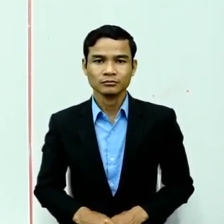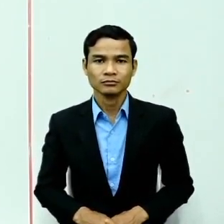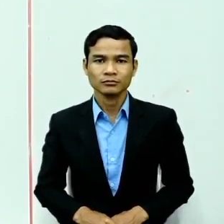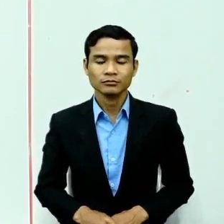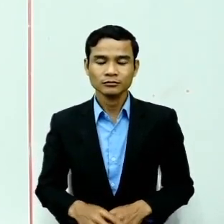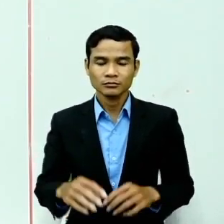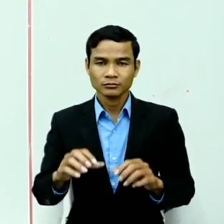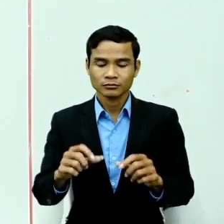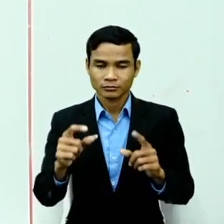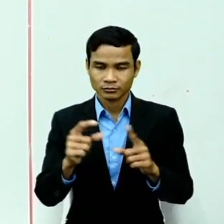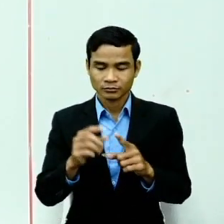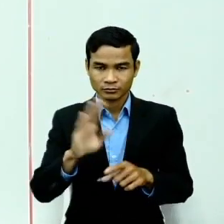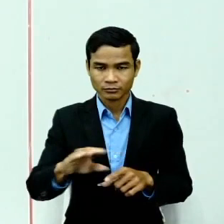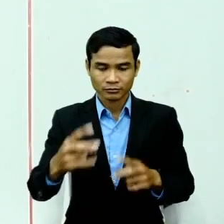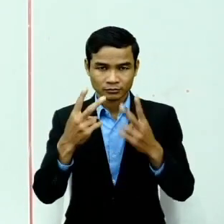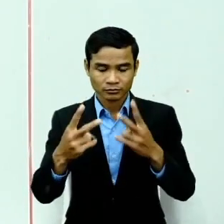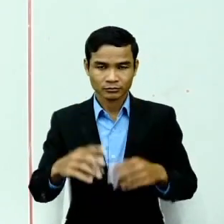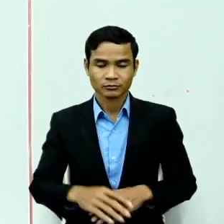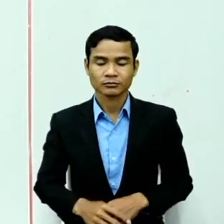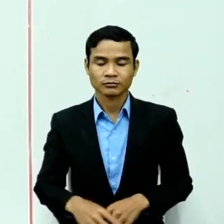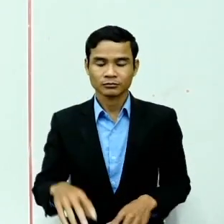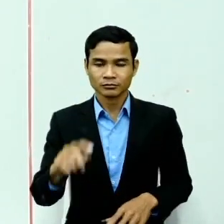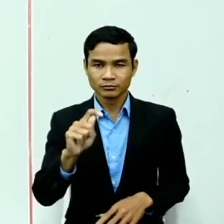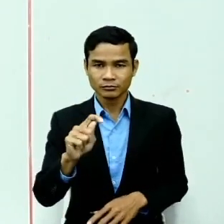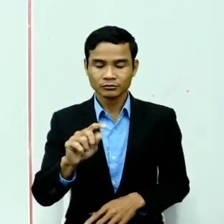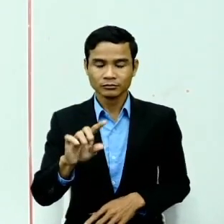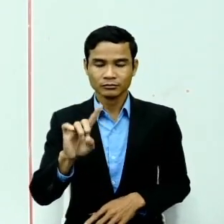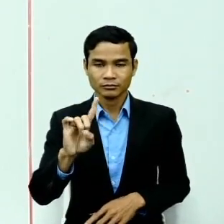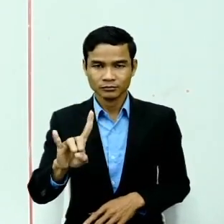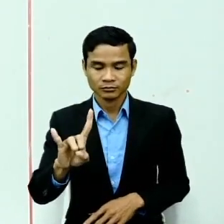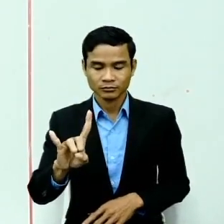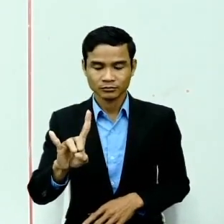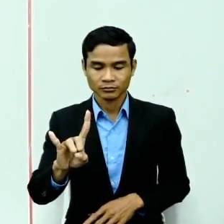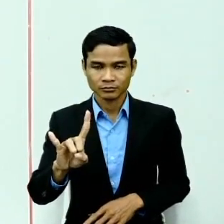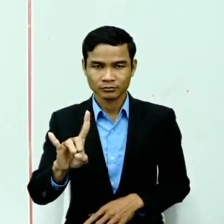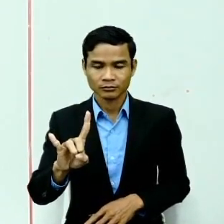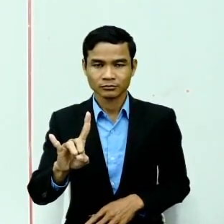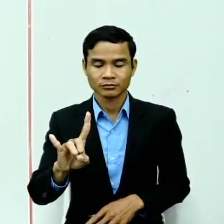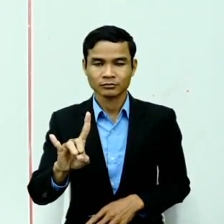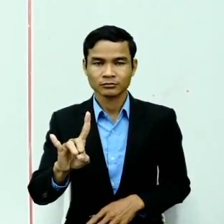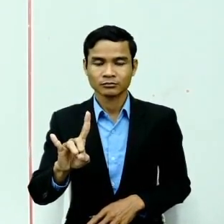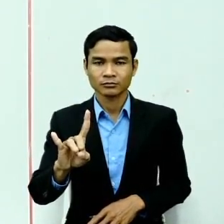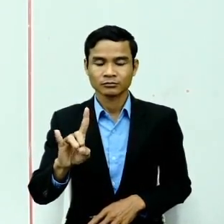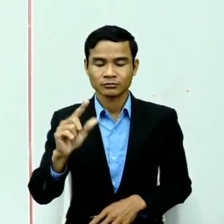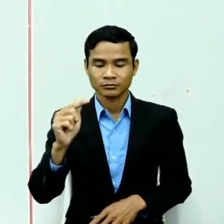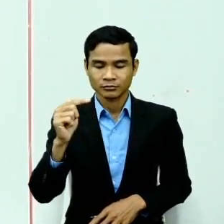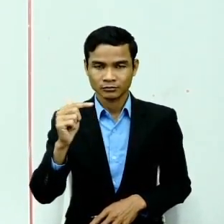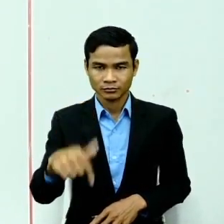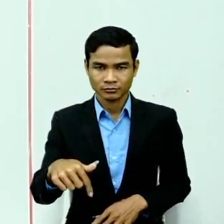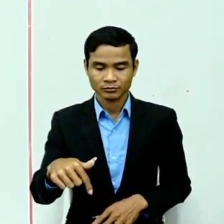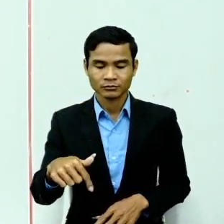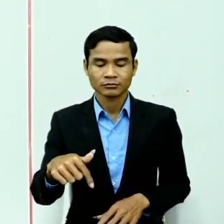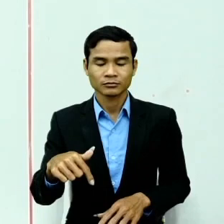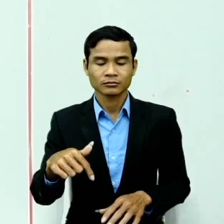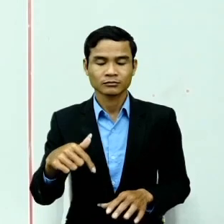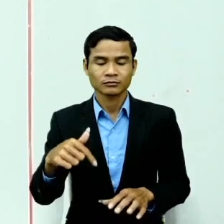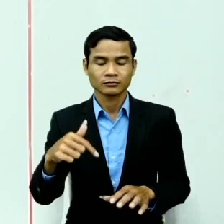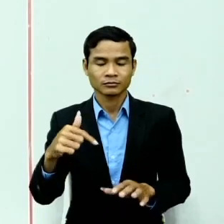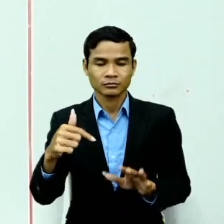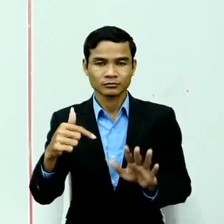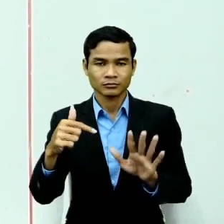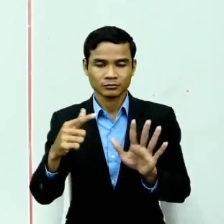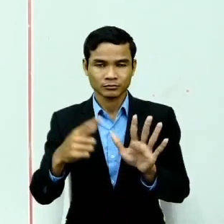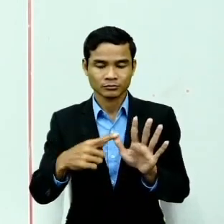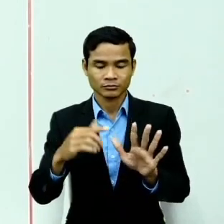chà cốt tiên tọa rô nâng mố rùm ngồi nghe nghe nâng